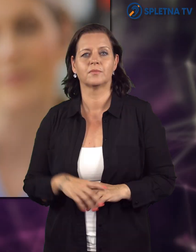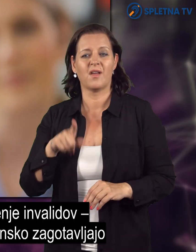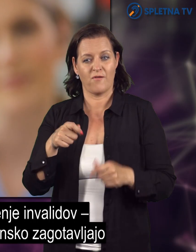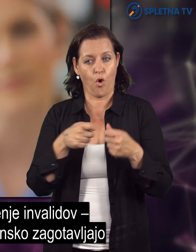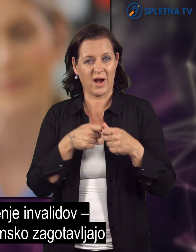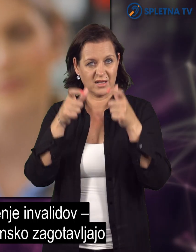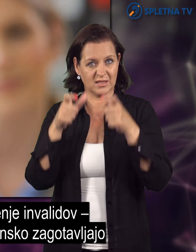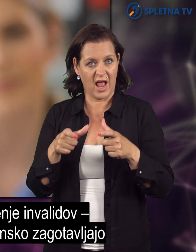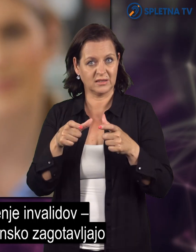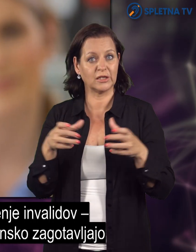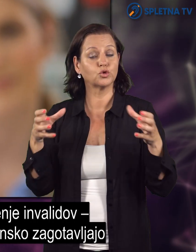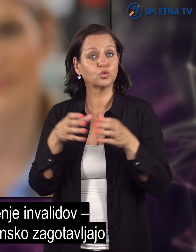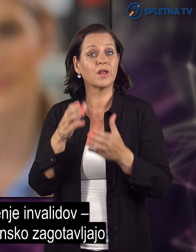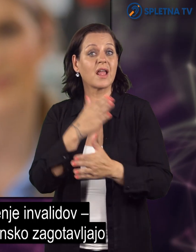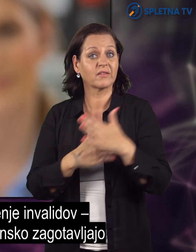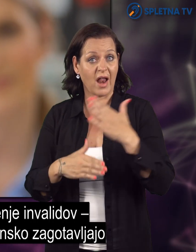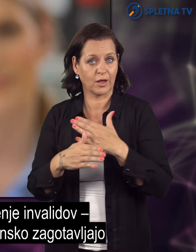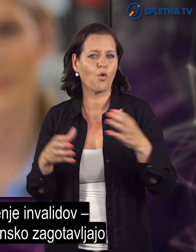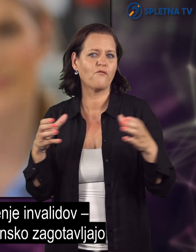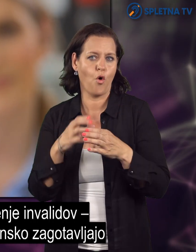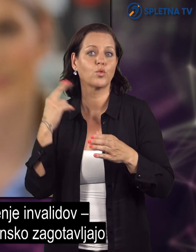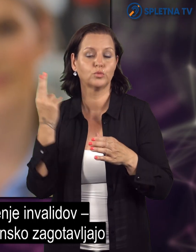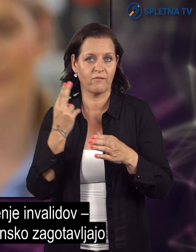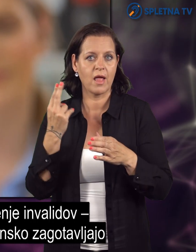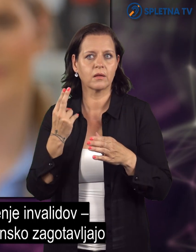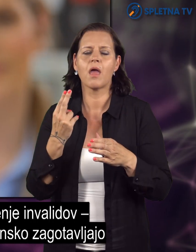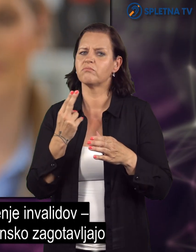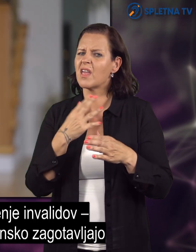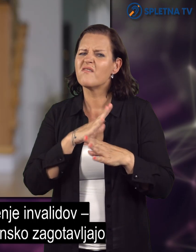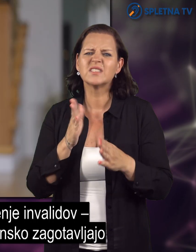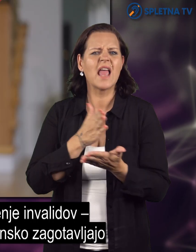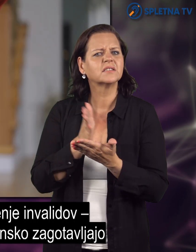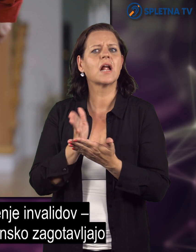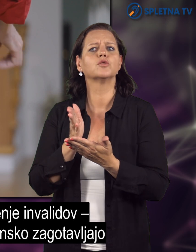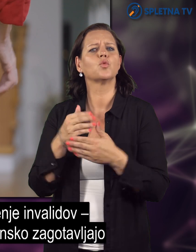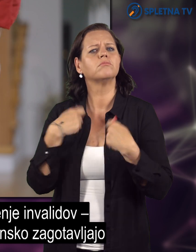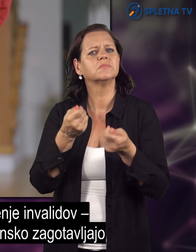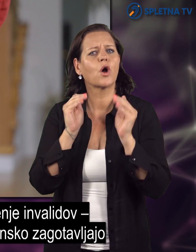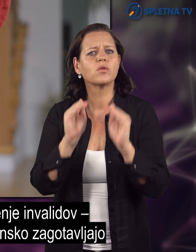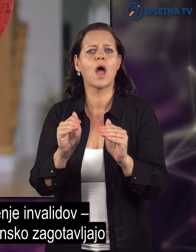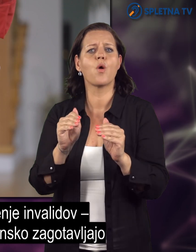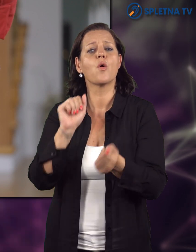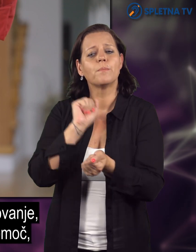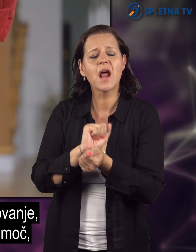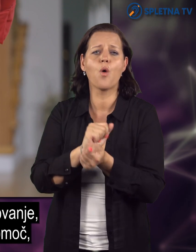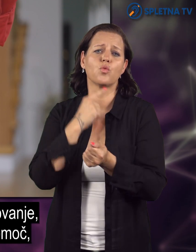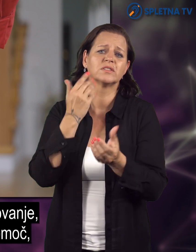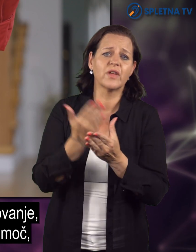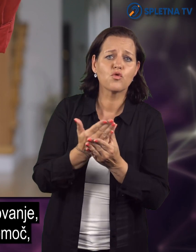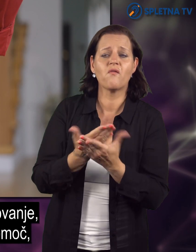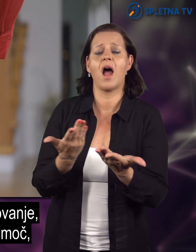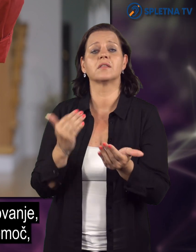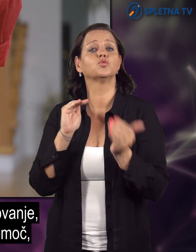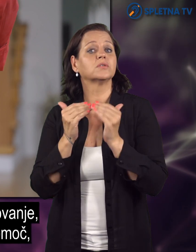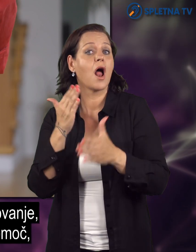V organizaciji Združenje invalidov Forum Slovenije vsestransko zagotavljajo pravno svetovanje,